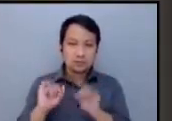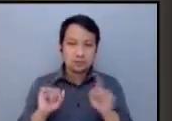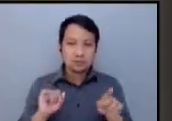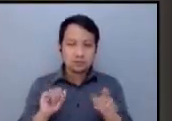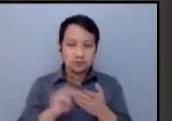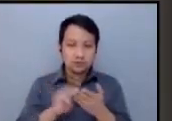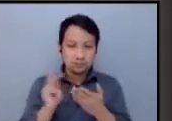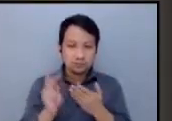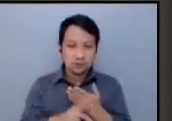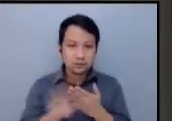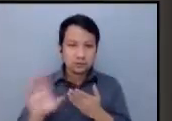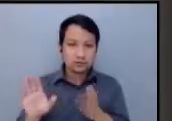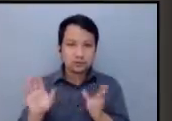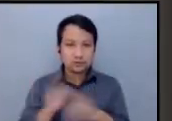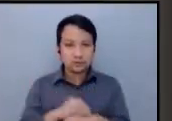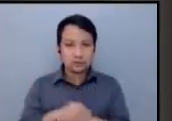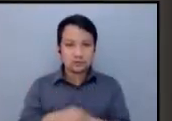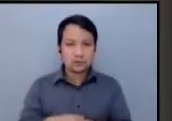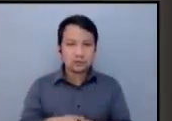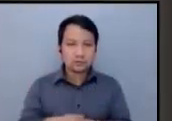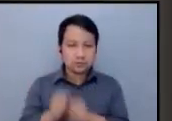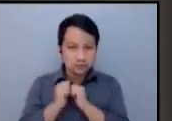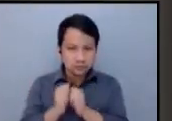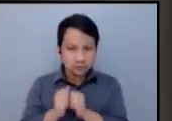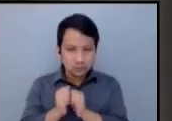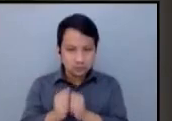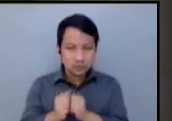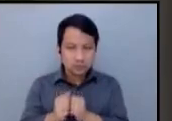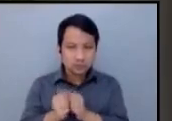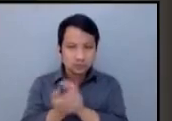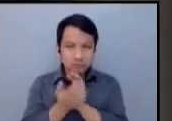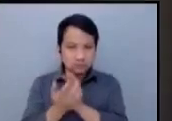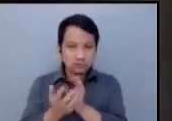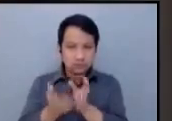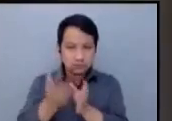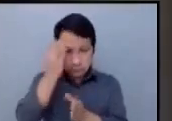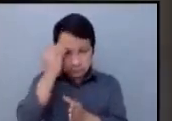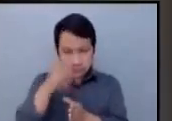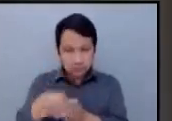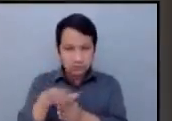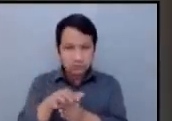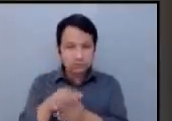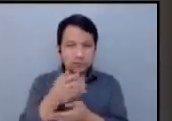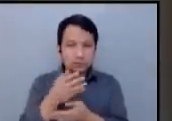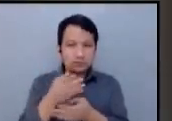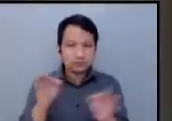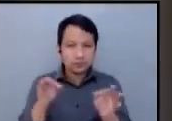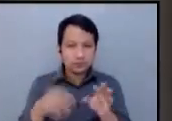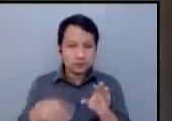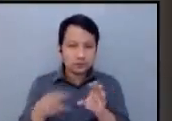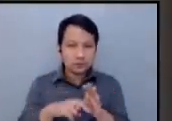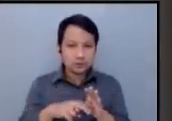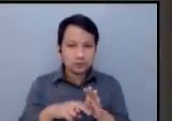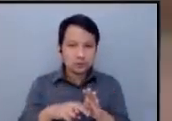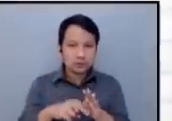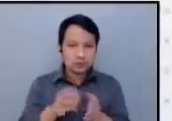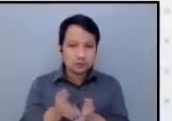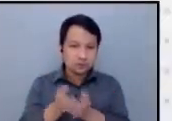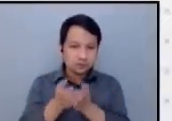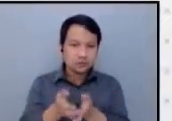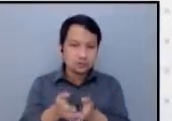kanyang tanggapan. Kabilang dito ang community learning hubs and free shuttle and ferry services for